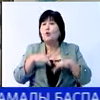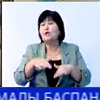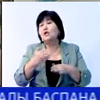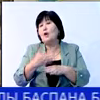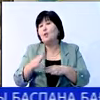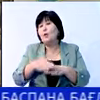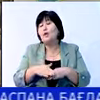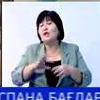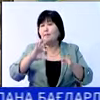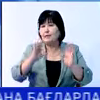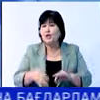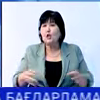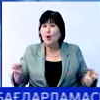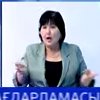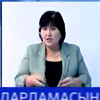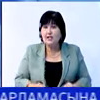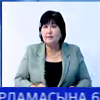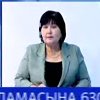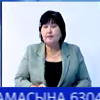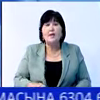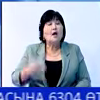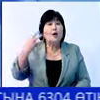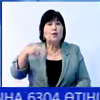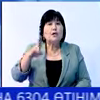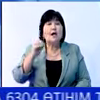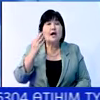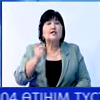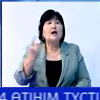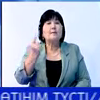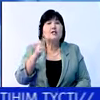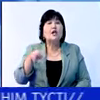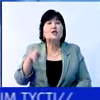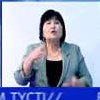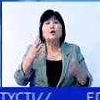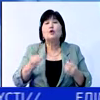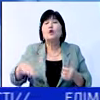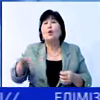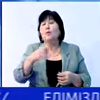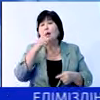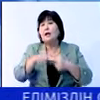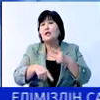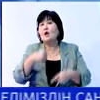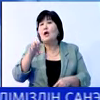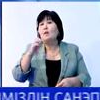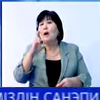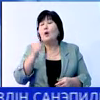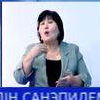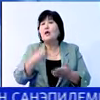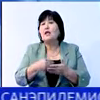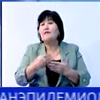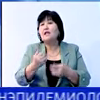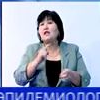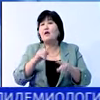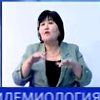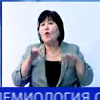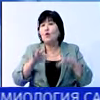бөлігін пысықтау қажет. 30-шы қараша мен 1-ші желтоқсан күндері облыста дәстүрлі Байқоңыр Инвест инвестициялық форум